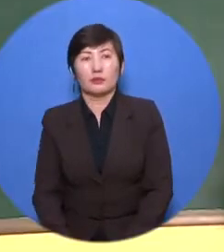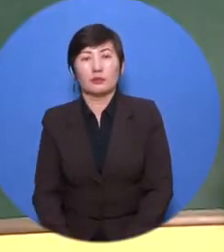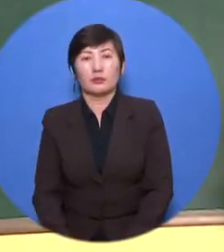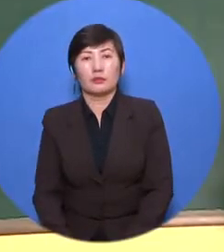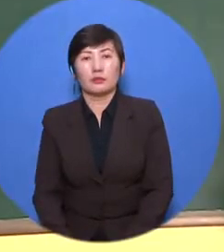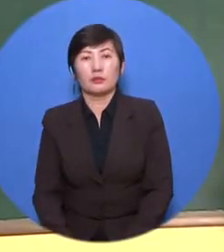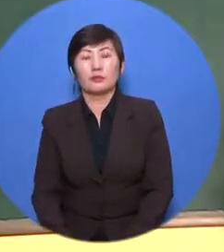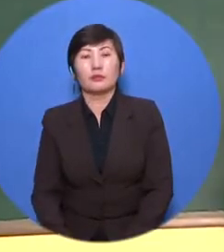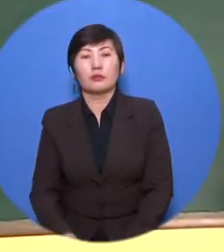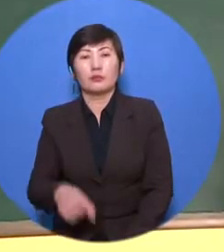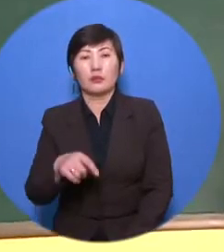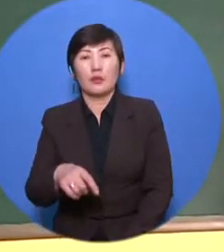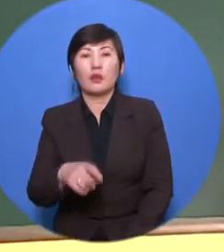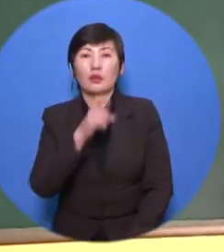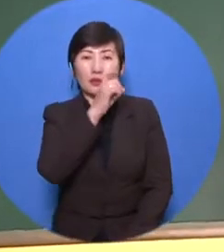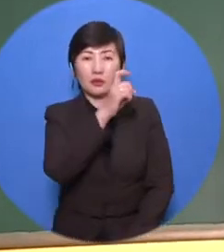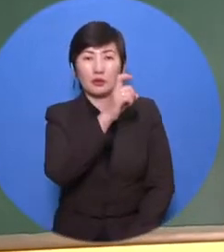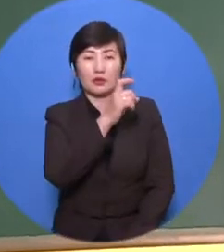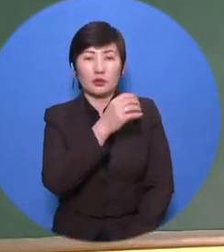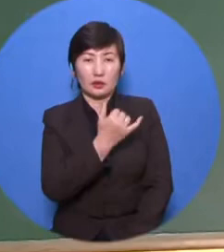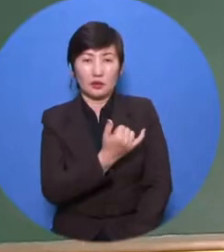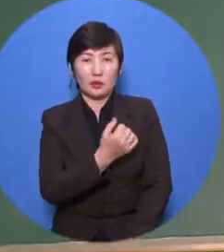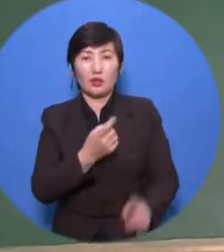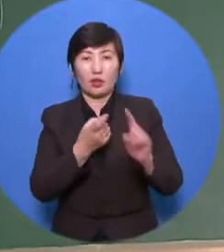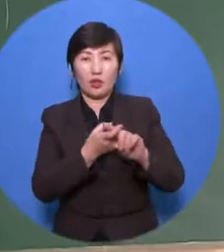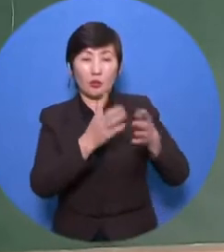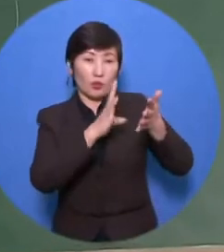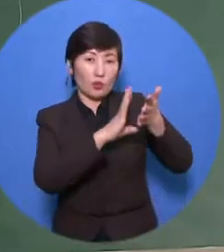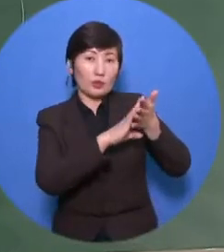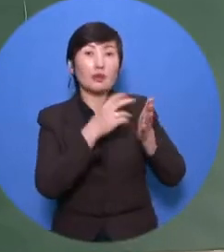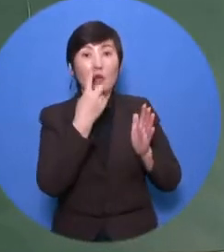за энэ Хувьсгчуудын хамаарлыг хүснэгтээр бүгдээрээ харуулъя.